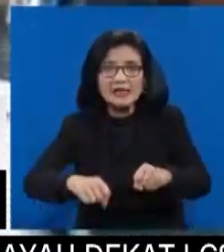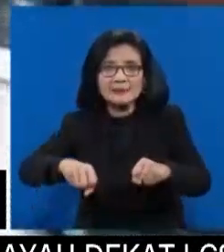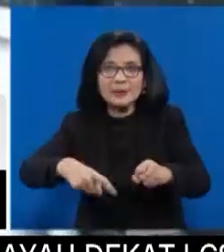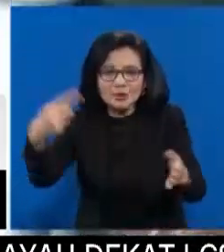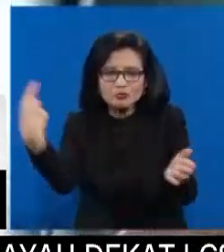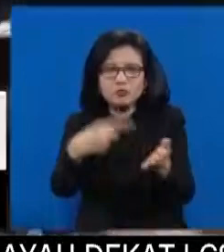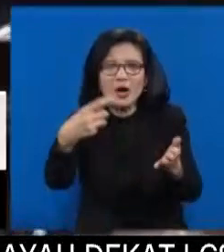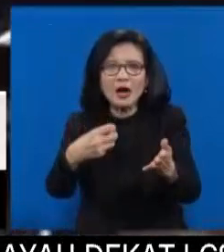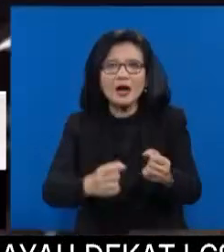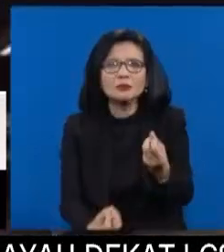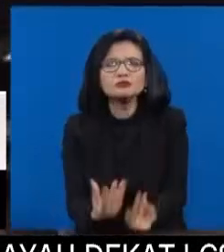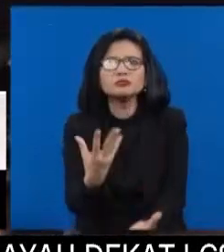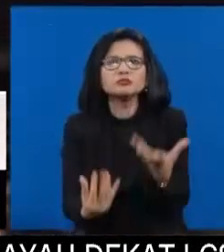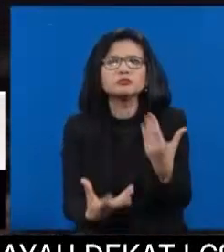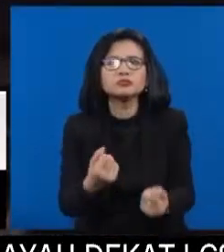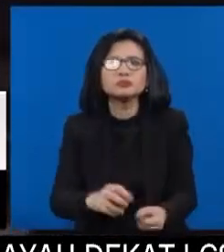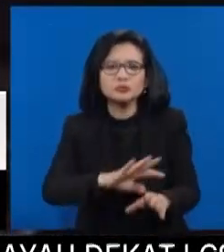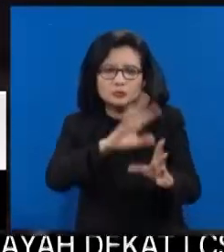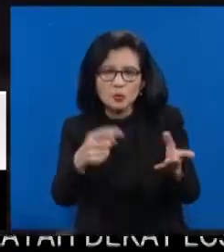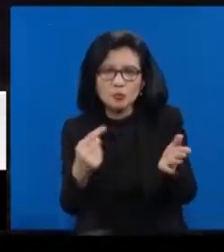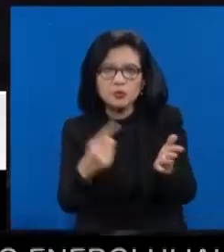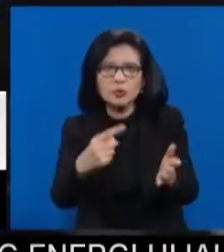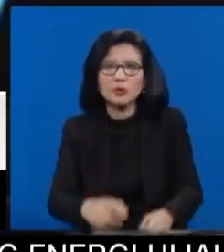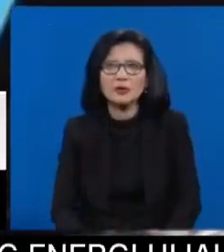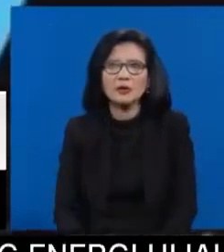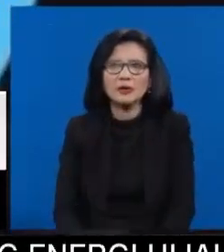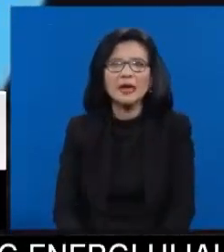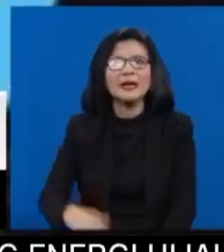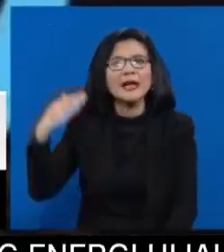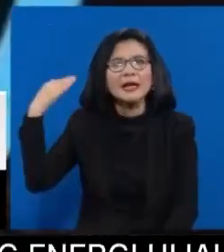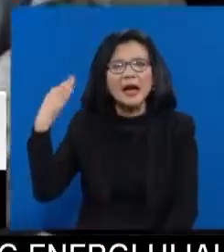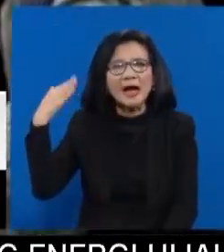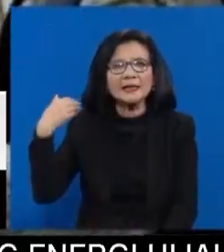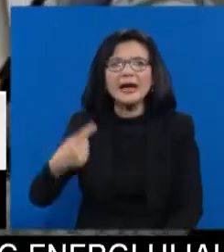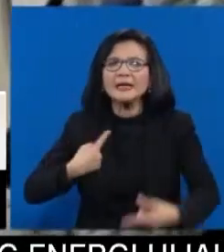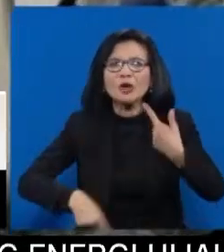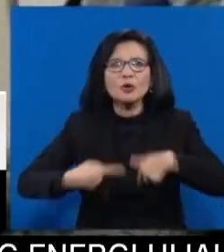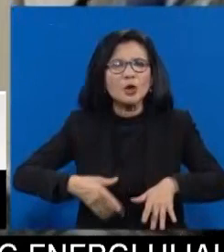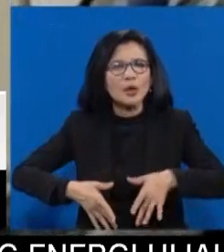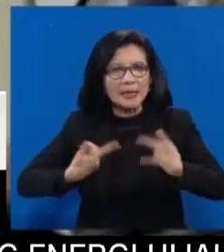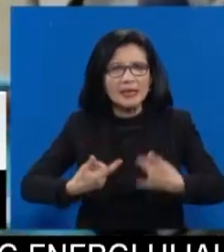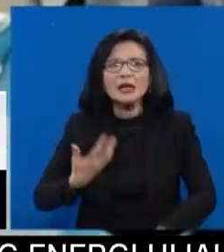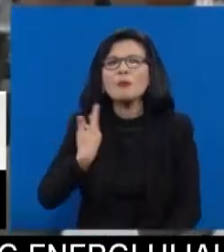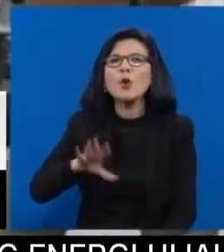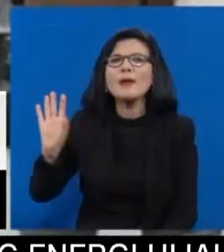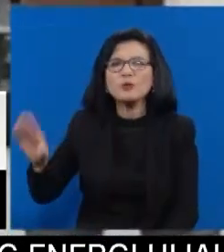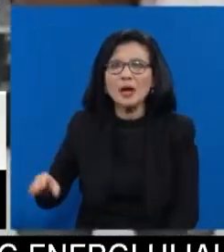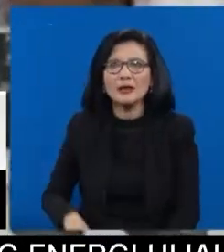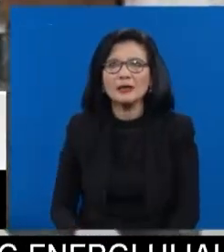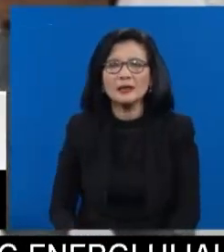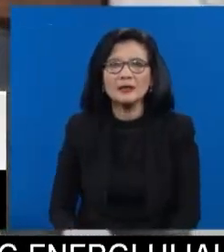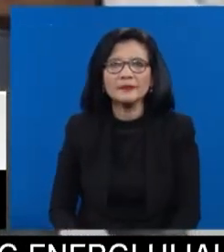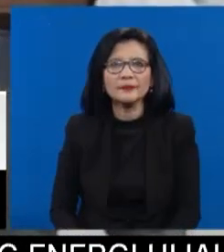tersambar petir hingga tampak cekung. Adapun Agung, sang adik, hanya menderita luka ringan dan diperbolehkan pulang. Untuk